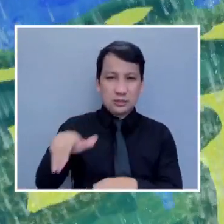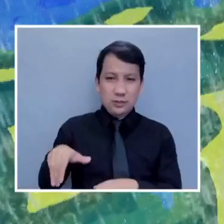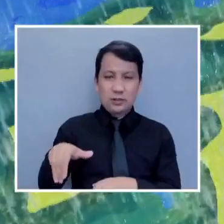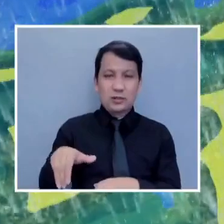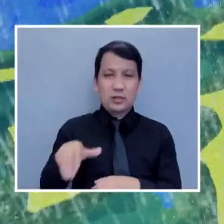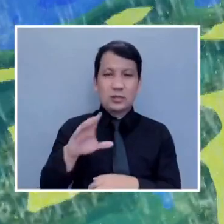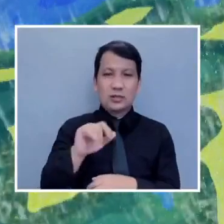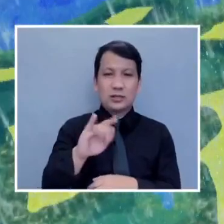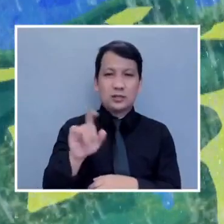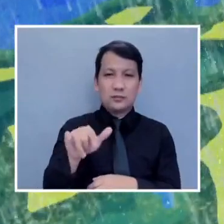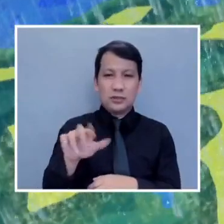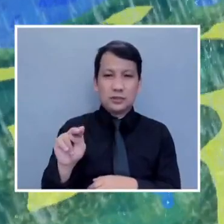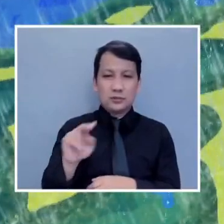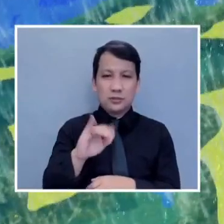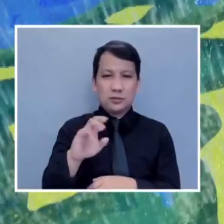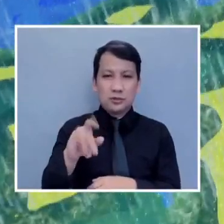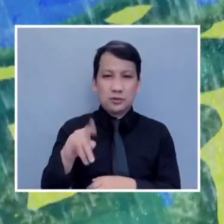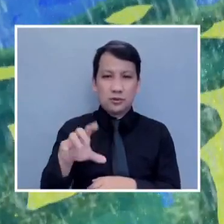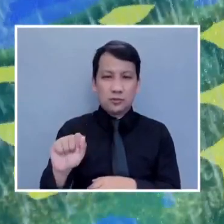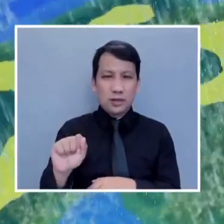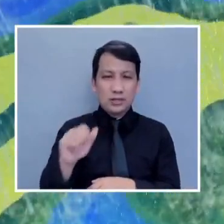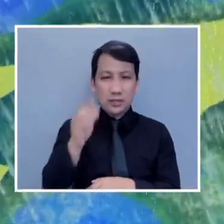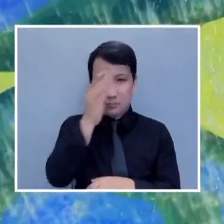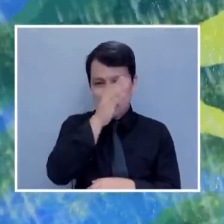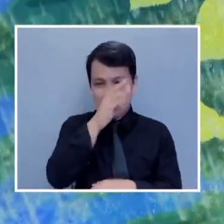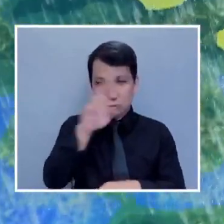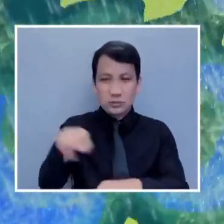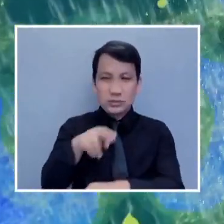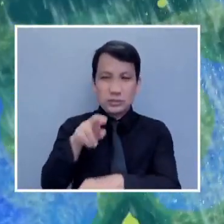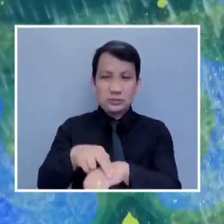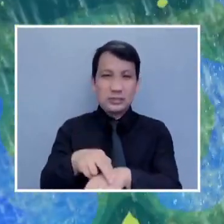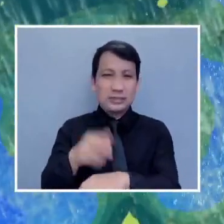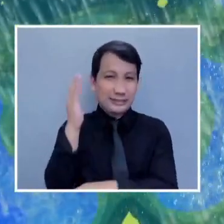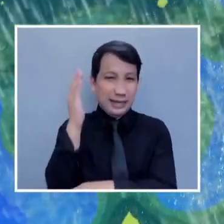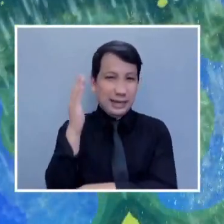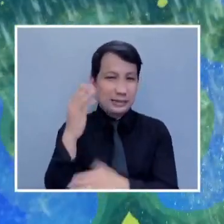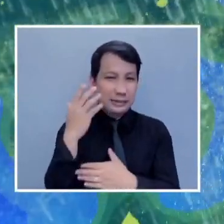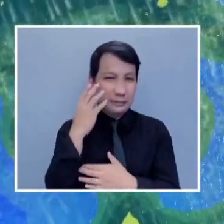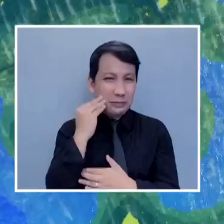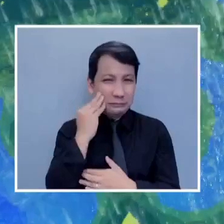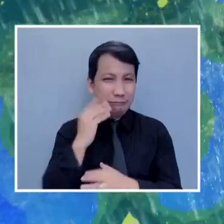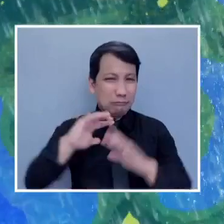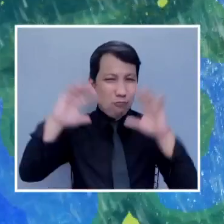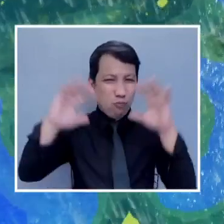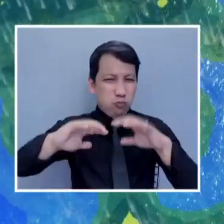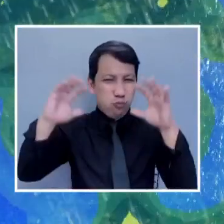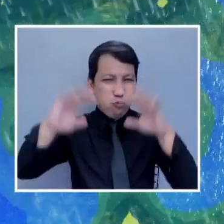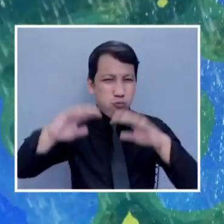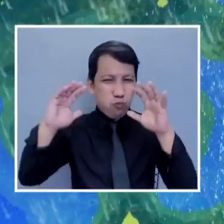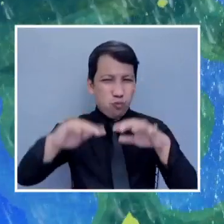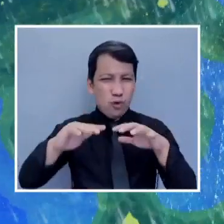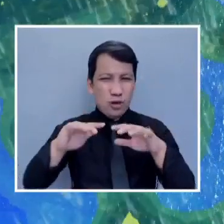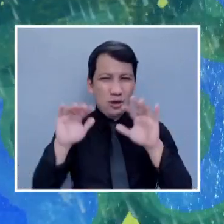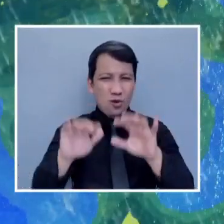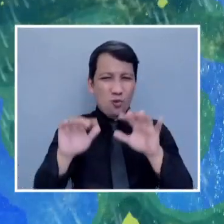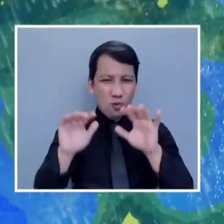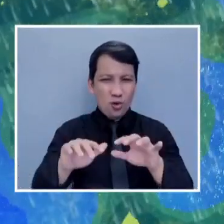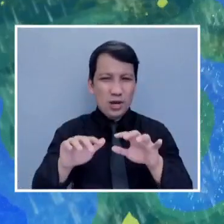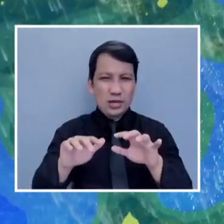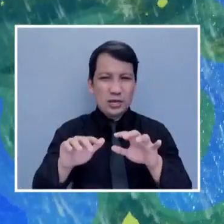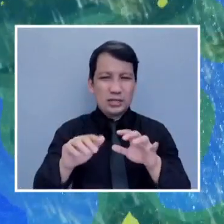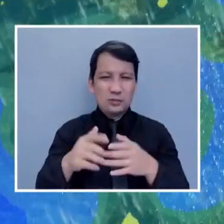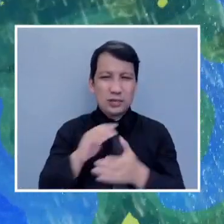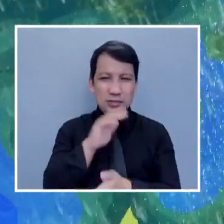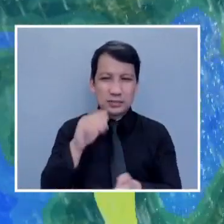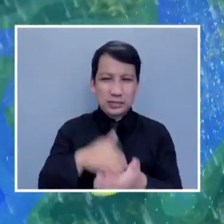Calabarzon, Mimaropa at Bicol Region. Bantang tanghali, mas malalakas ang ulan dito po sa Southern Luzon at malalakas na rin ang ulan sa Central